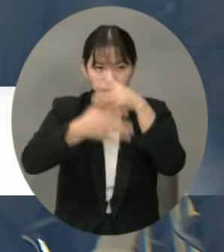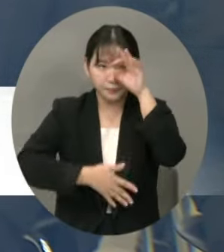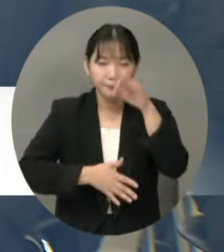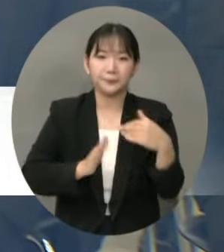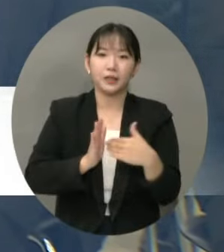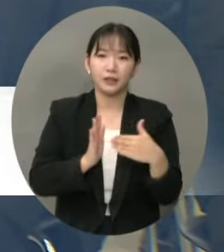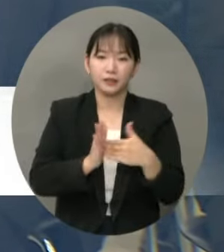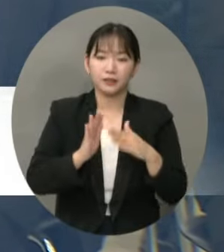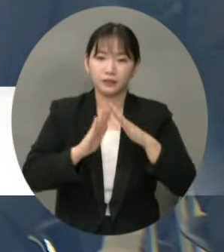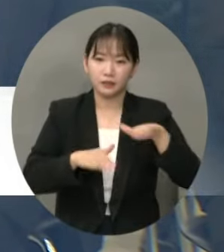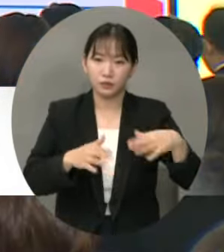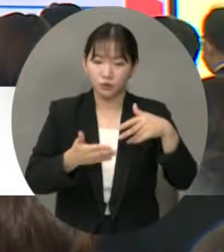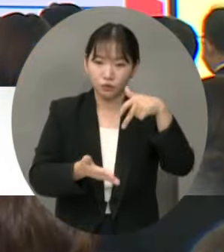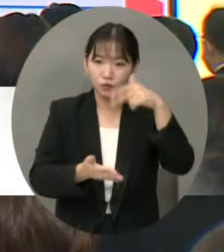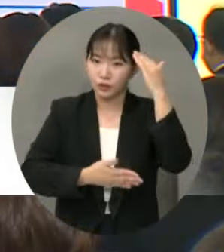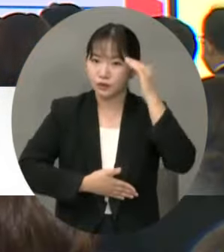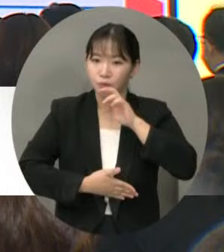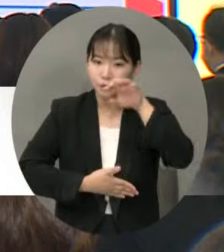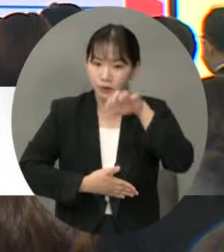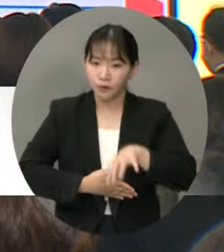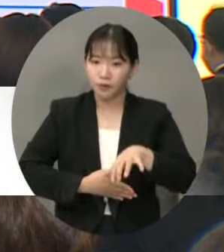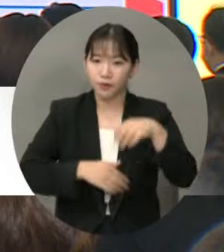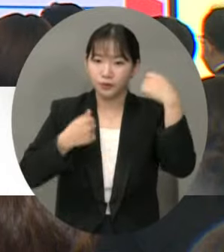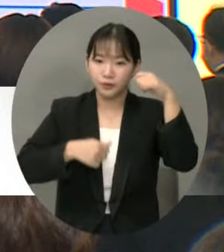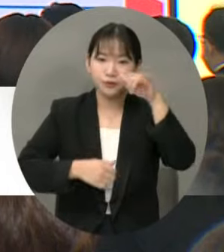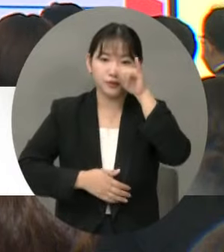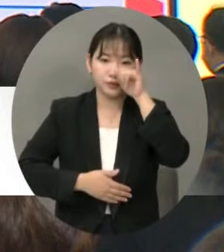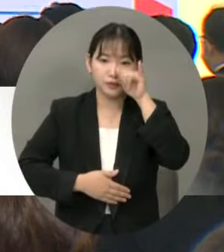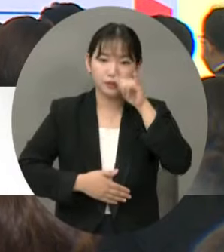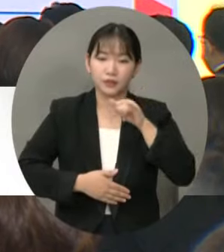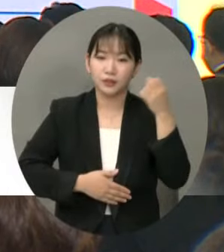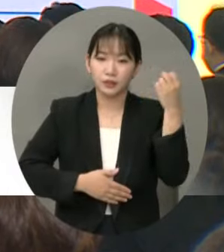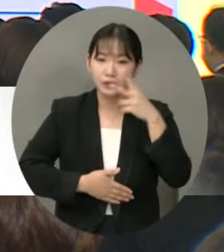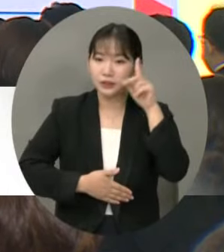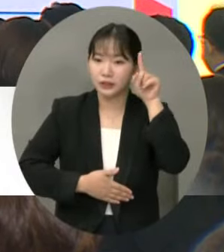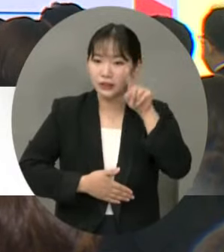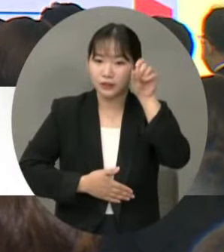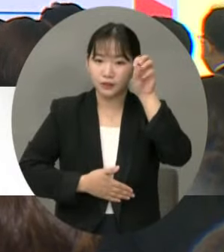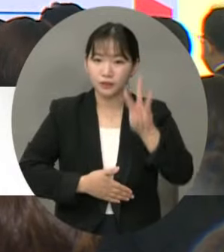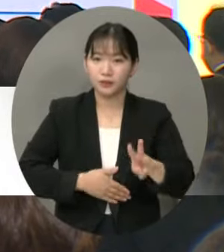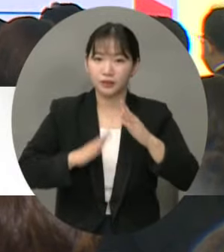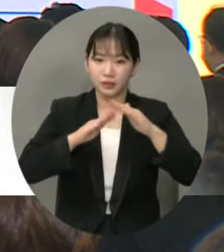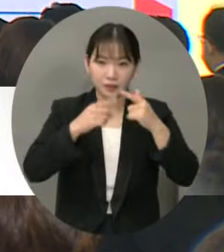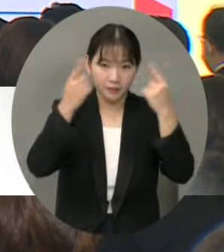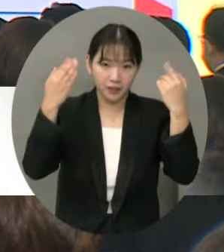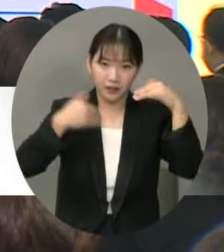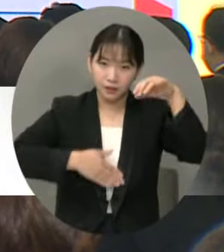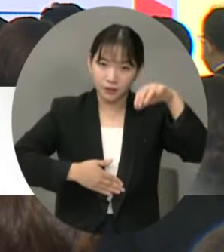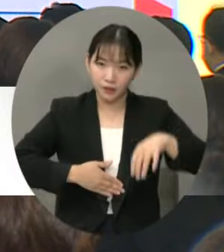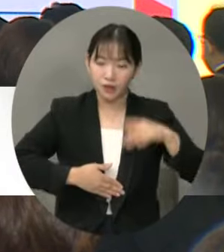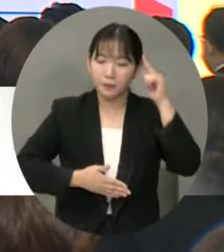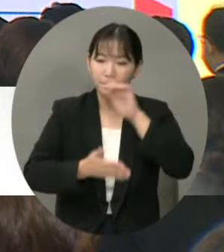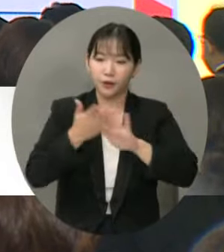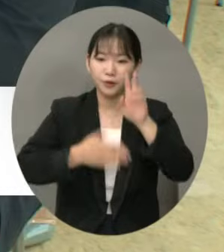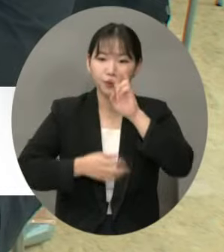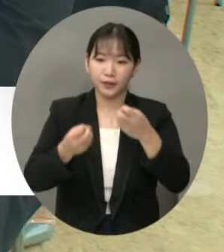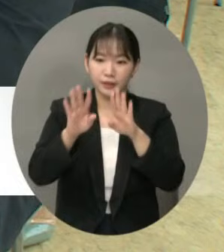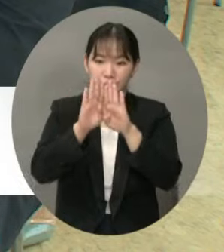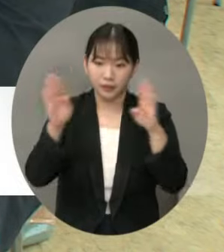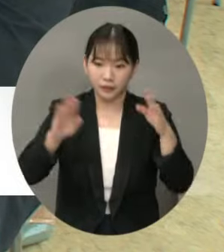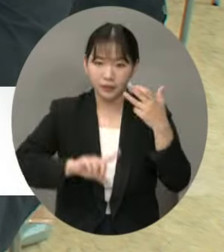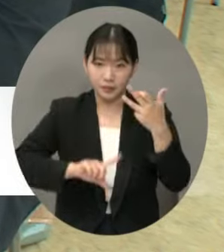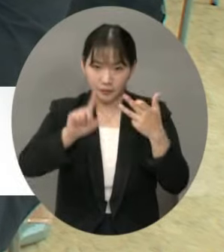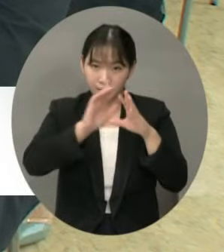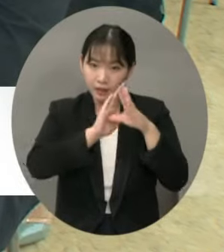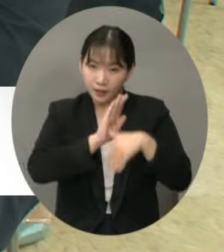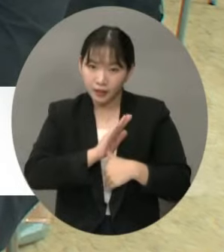관람했으며 전남 도립국악단의 추모 공연도 열렸습니다. 한편 내일 광주 전남대에서는 평화음악회가 열리고 오는